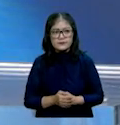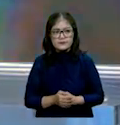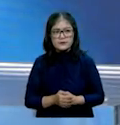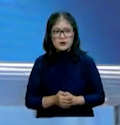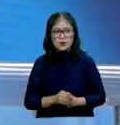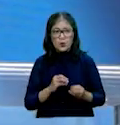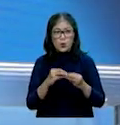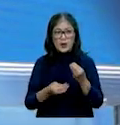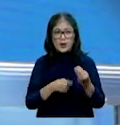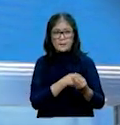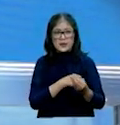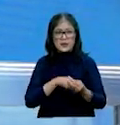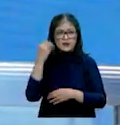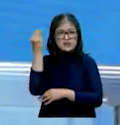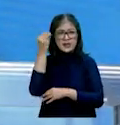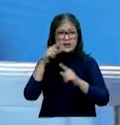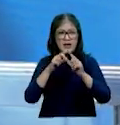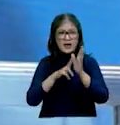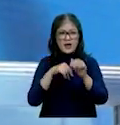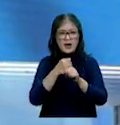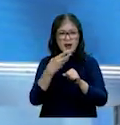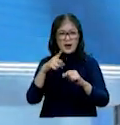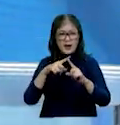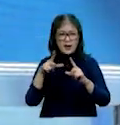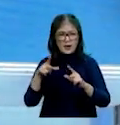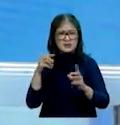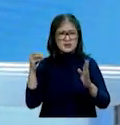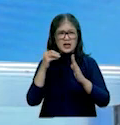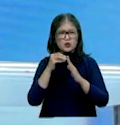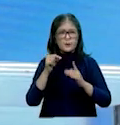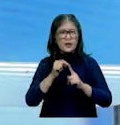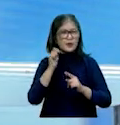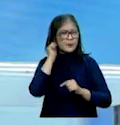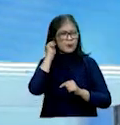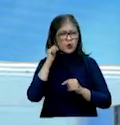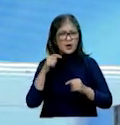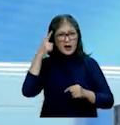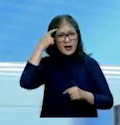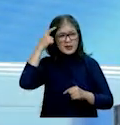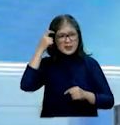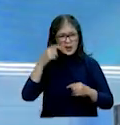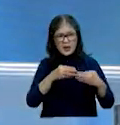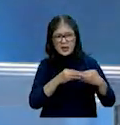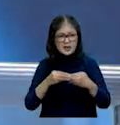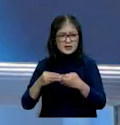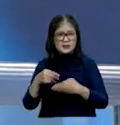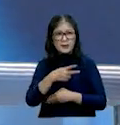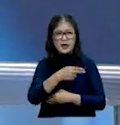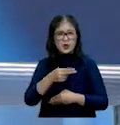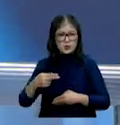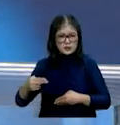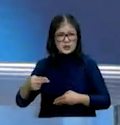Wamen Parekraf Angela Tanusudibyo menjadi salah satu panelis dalam Women in Leadership Conference Indonesia. Dalam acara ini, Wamen Parekraf